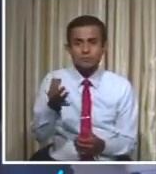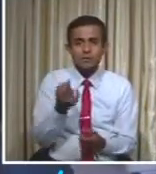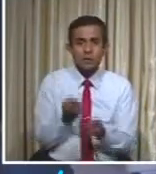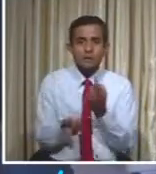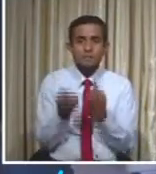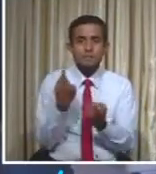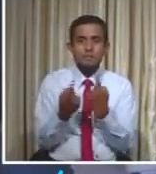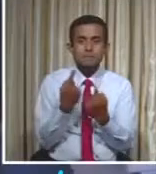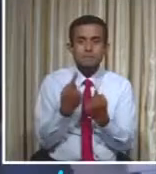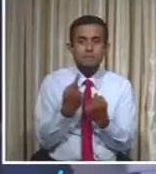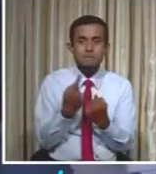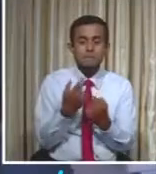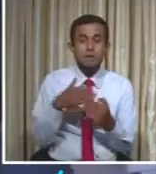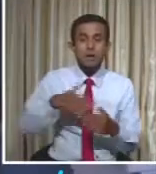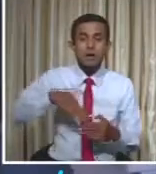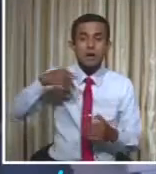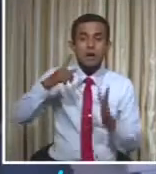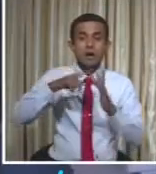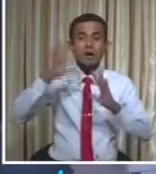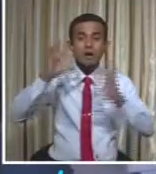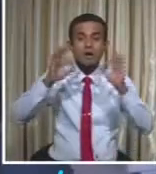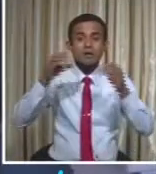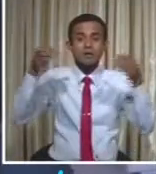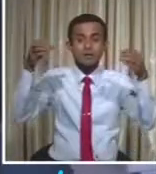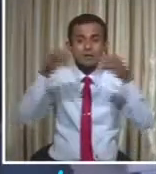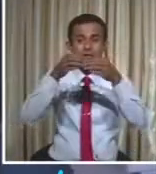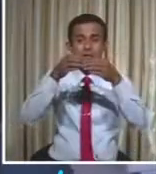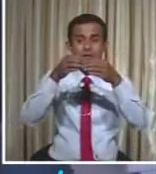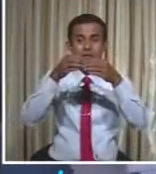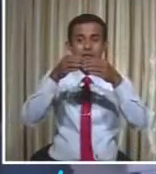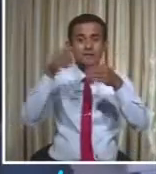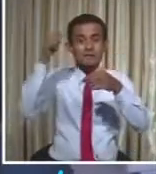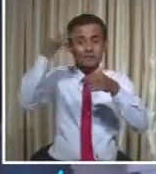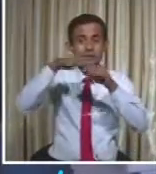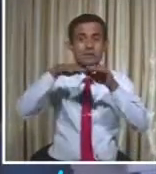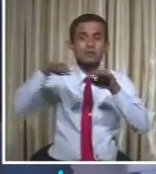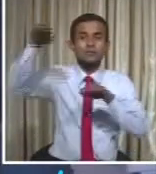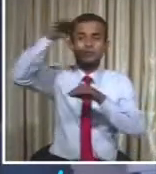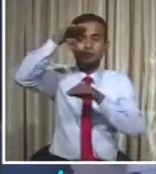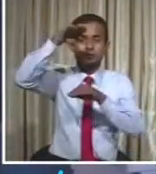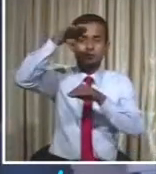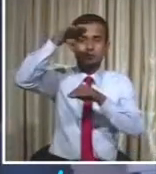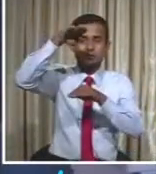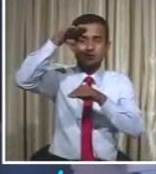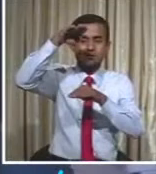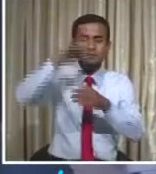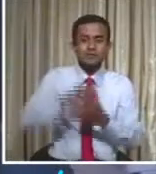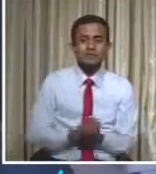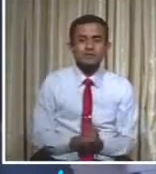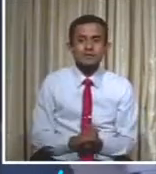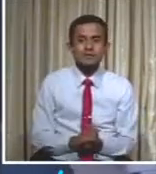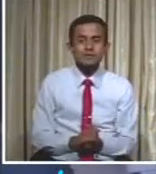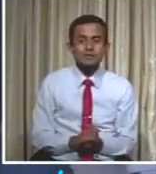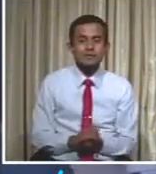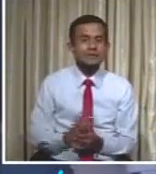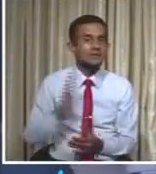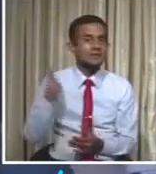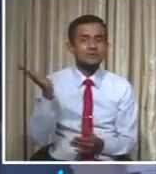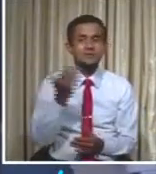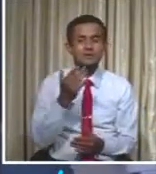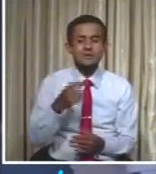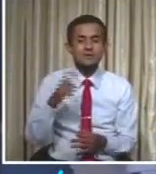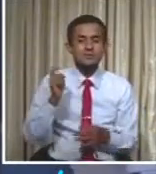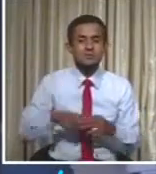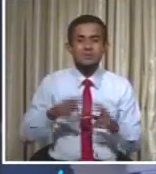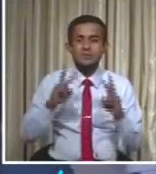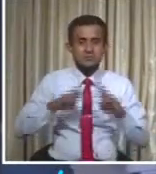කරන මව් ආයතනයේ රක්ෂණ සංස්ථාව ඊට උඩින් තියෙනවා. එතකොට කවදාකවත් මේ පරීක්ෂණ